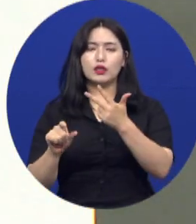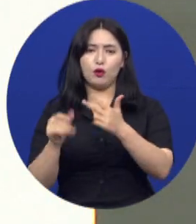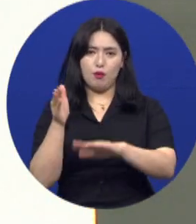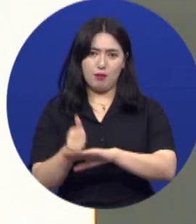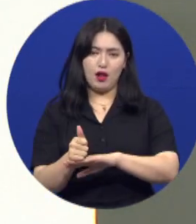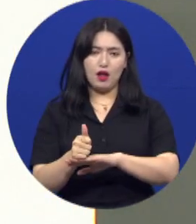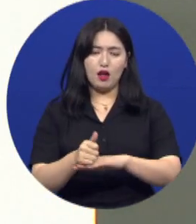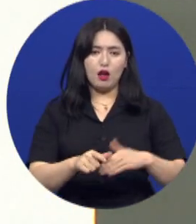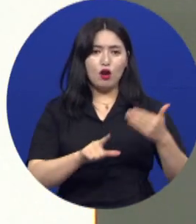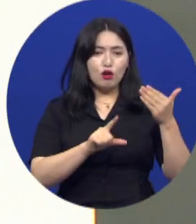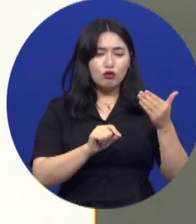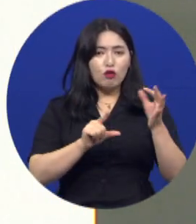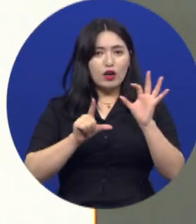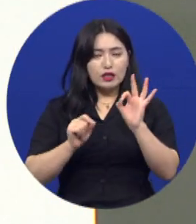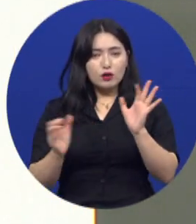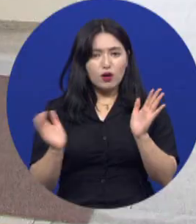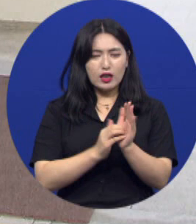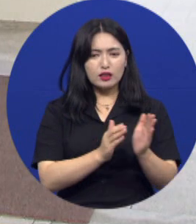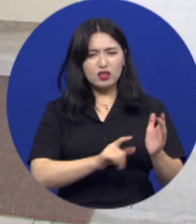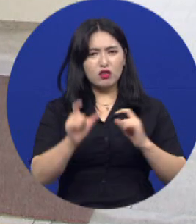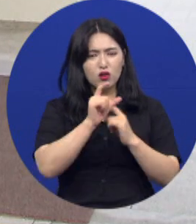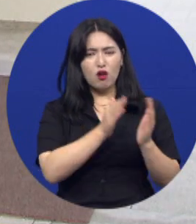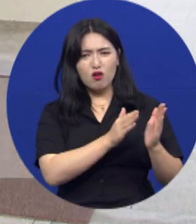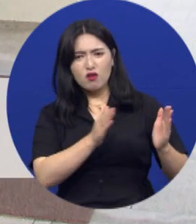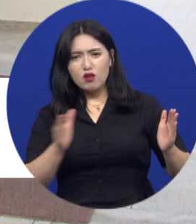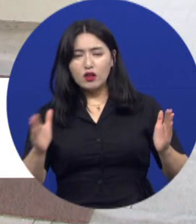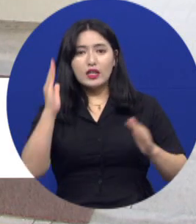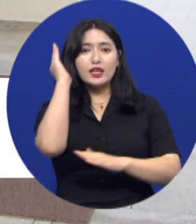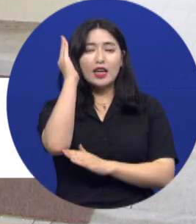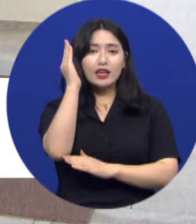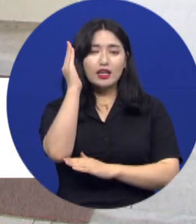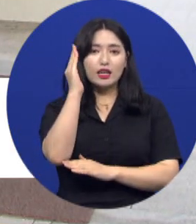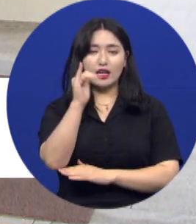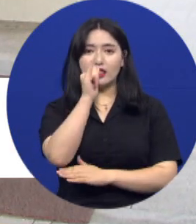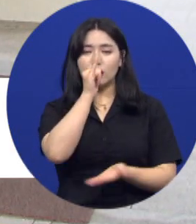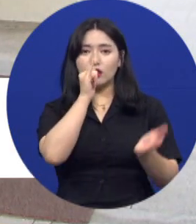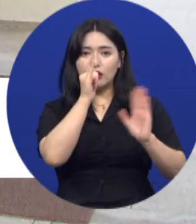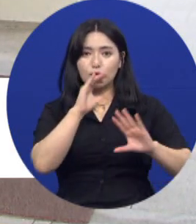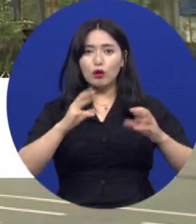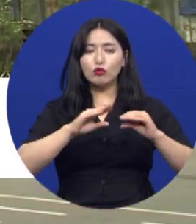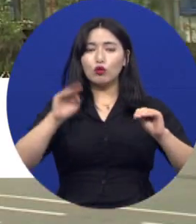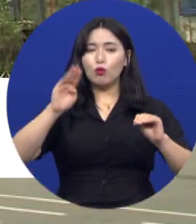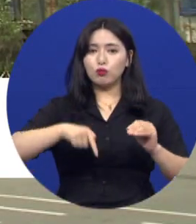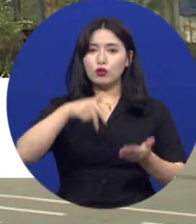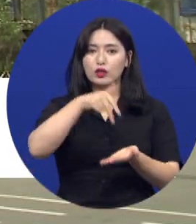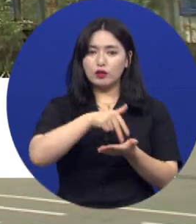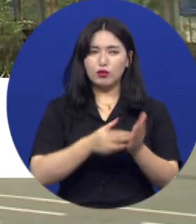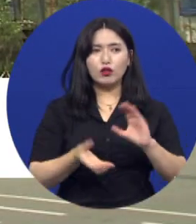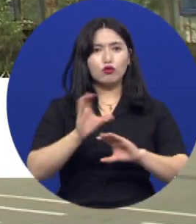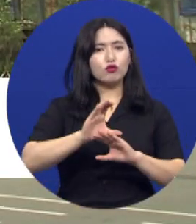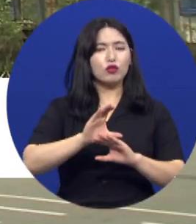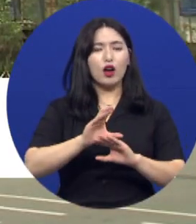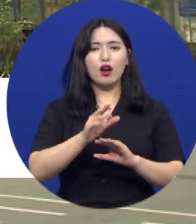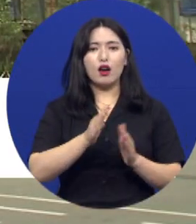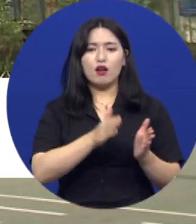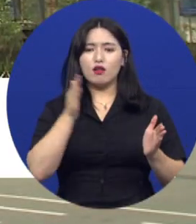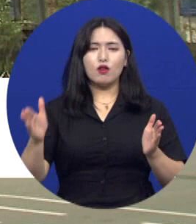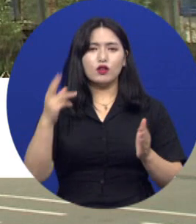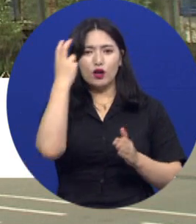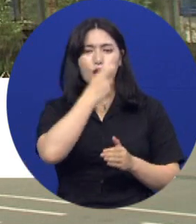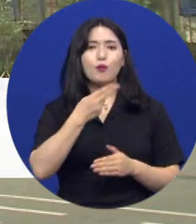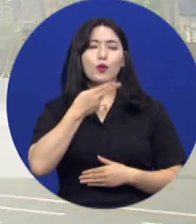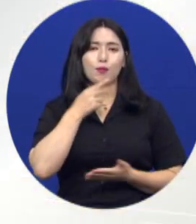오는 9월이나 10월까지 기간을 더 연장할 거란 이야기도 나돌았지만 국토부는 추가 연장은 검토하고 있지